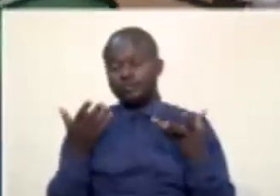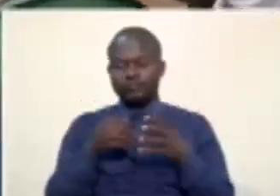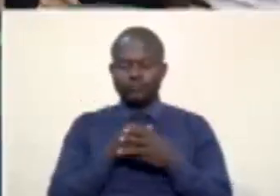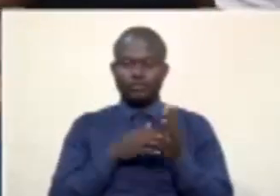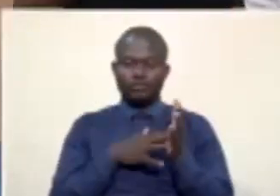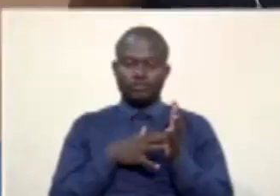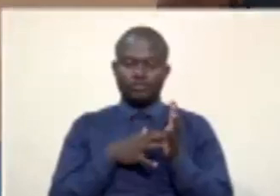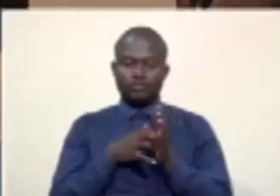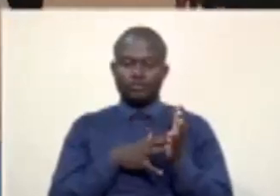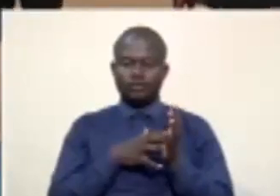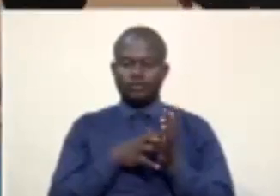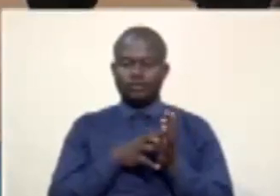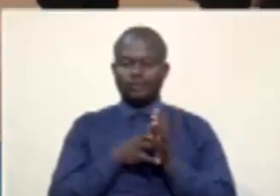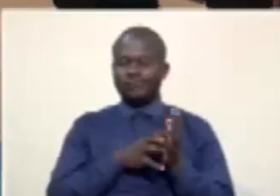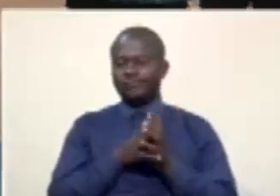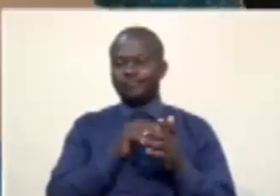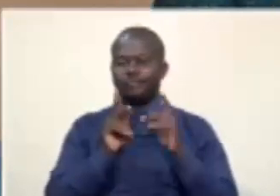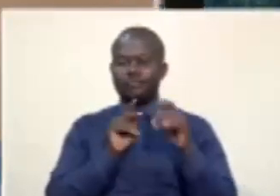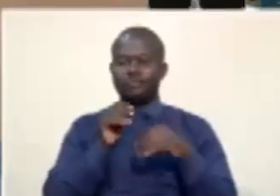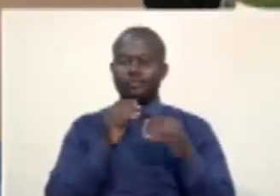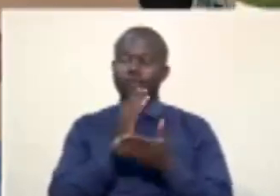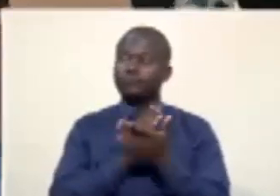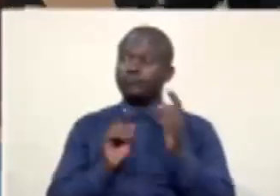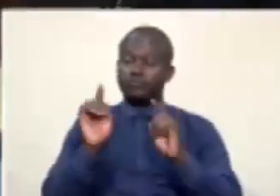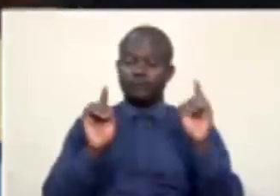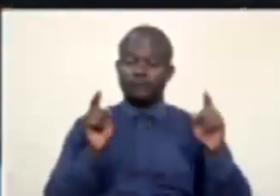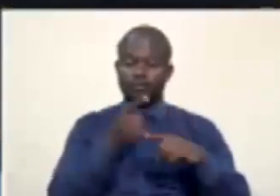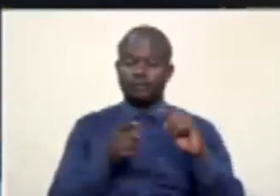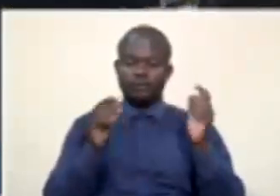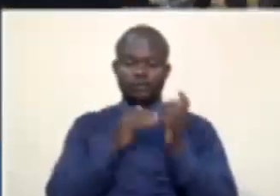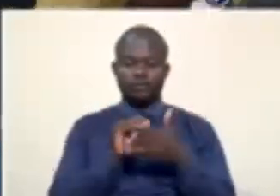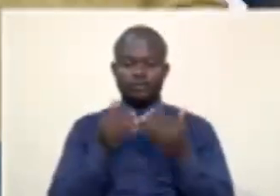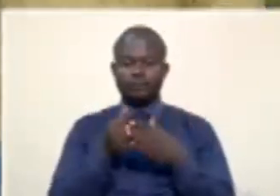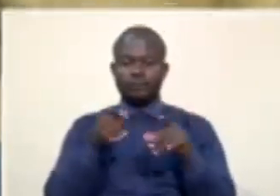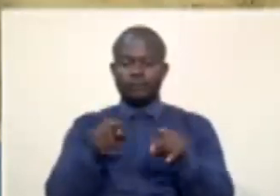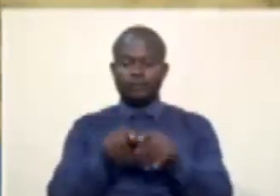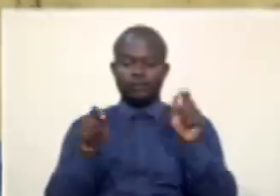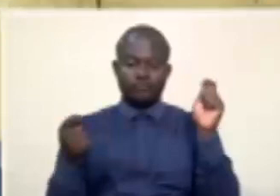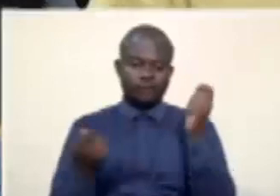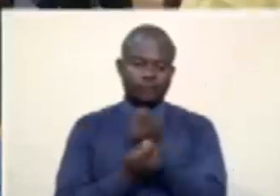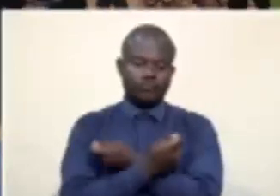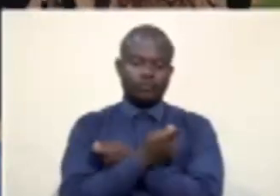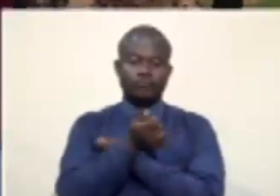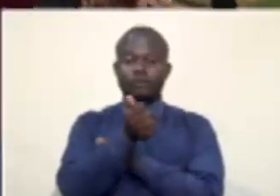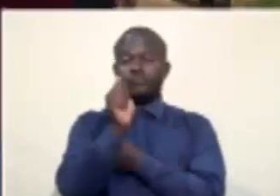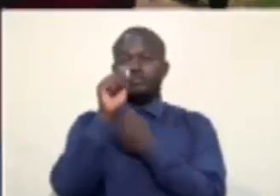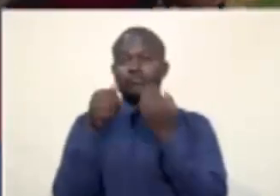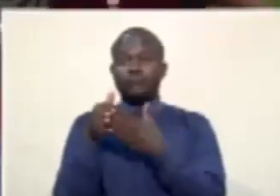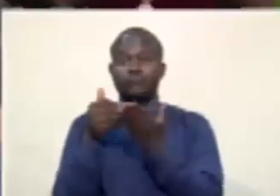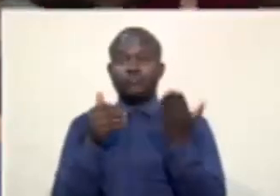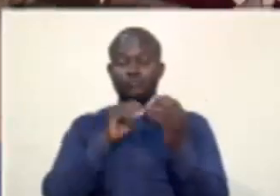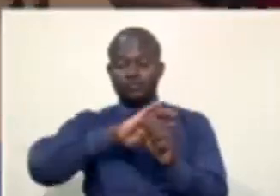kudohoka kw'abantu bamwe na bamwe ariko nanone n'impinduka iyi COVID igenda yihinduranya